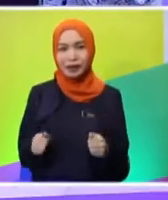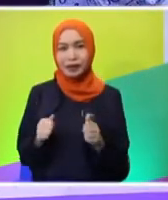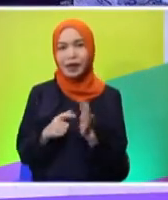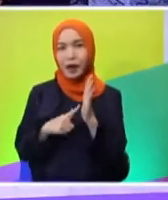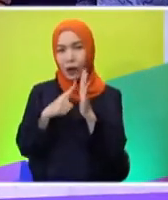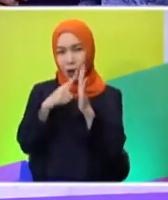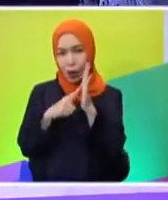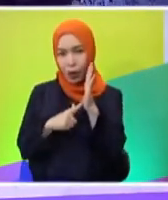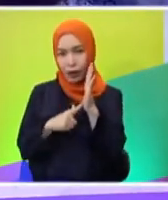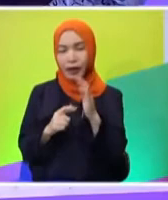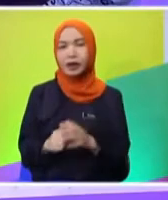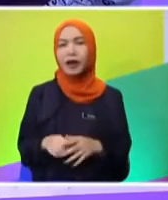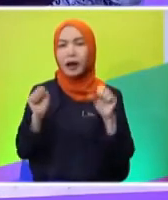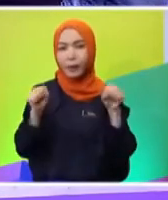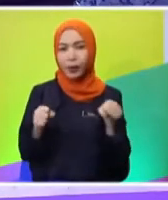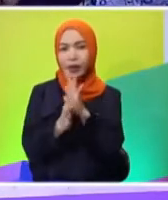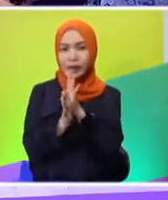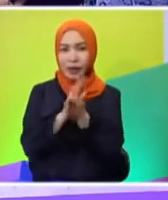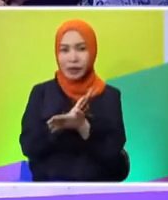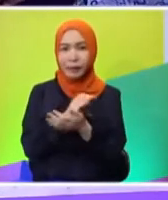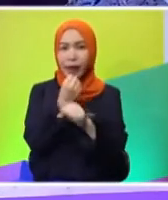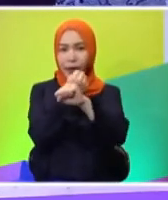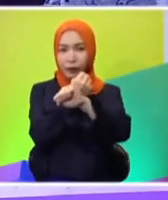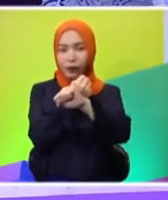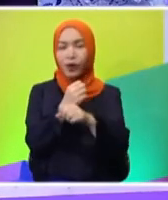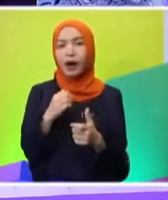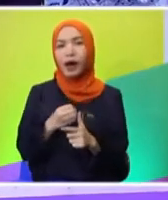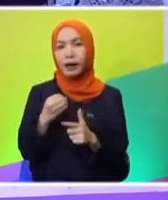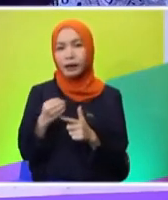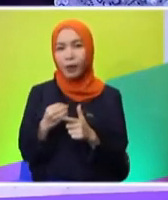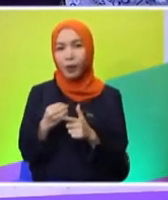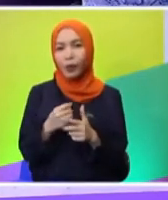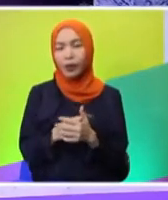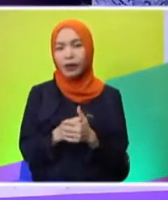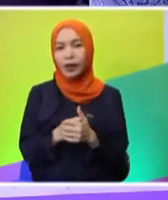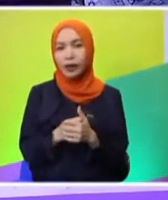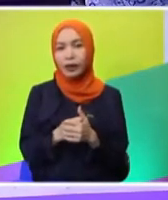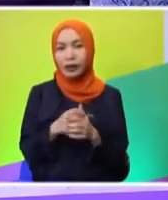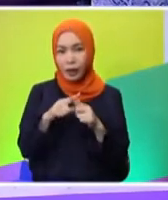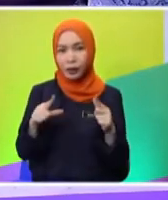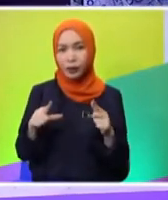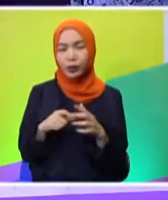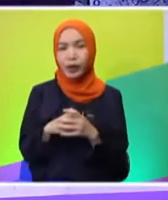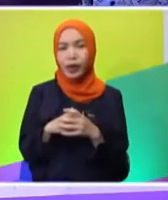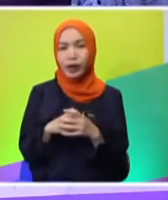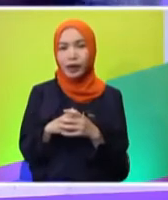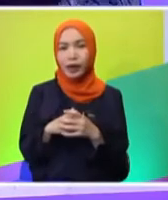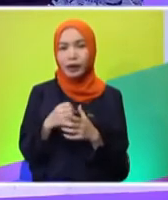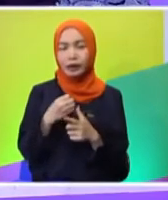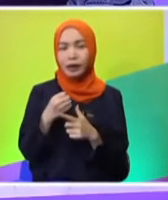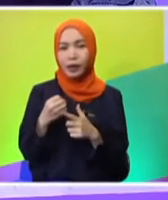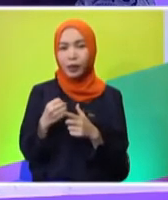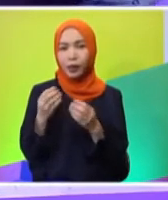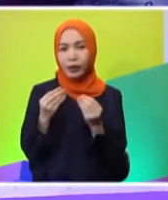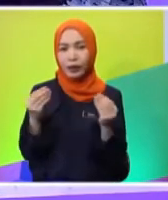ini bunyi jadi batu boleh jadi dari kayu ataupun tanah liat yang diukir di keluarkan itu freestyle